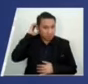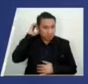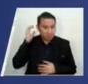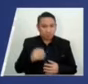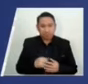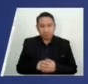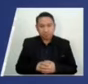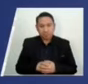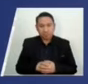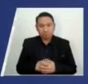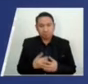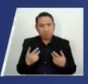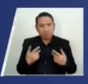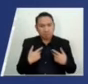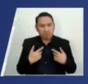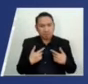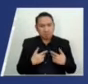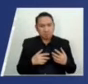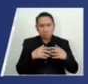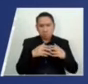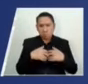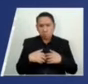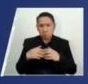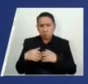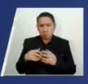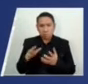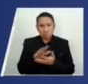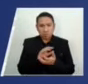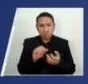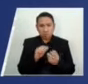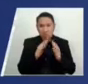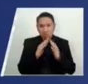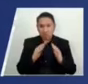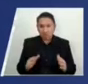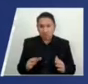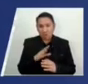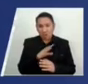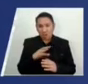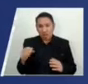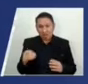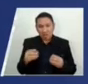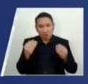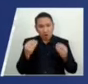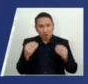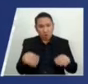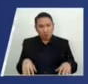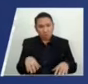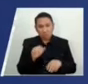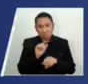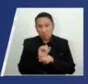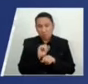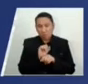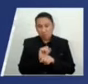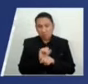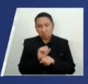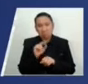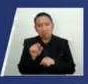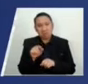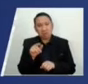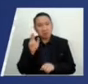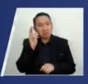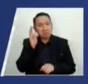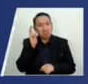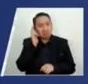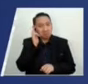Kabilang wasak na bahay at pinadapang kabuhayan na ang tumambad kay Pangulong Marcos sa kanyang aerial inspection kanina